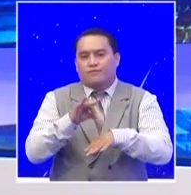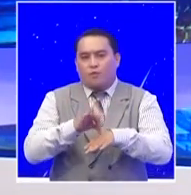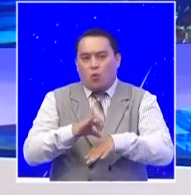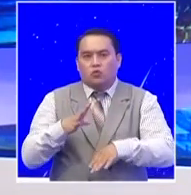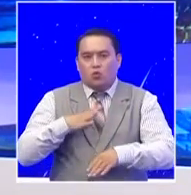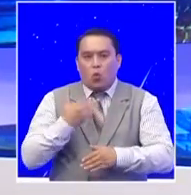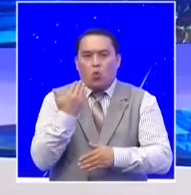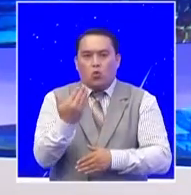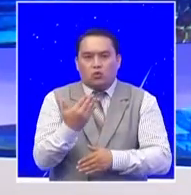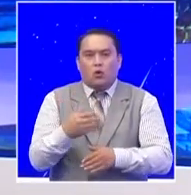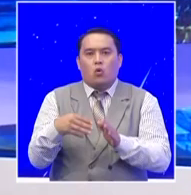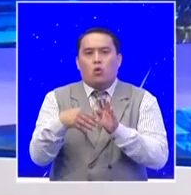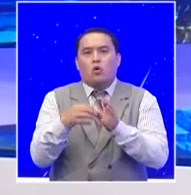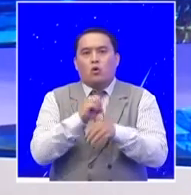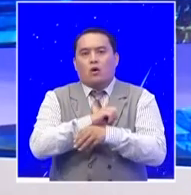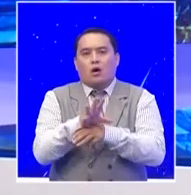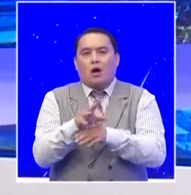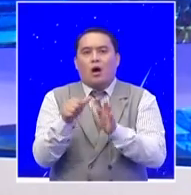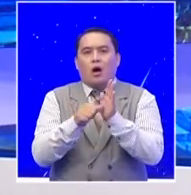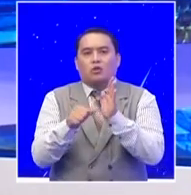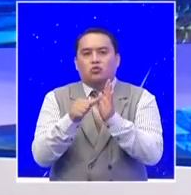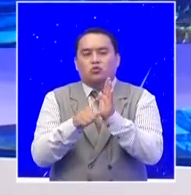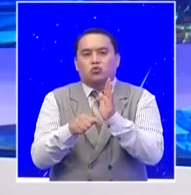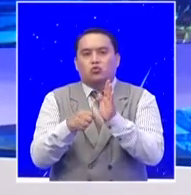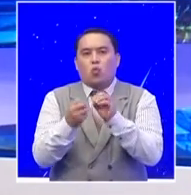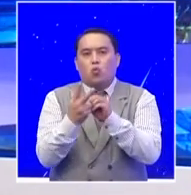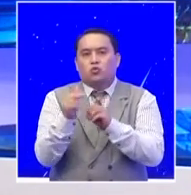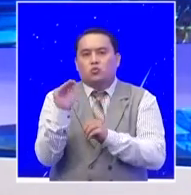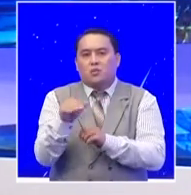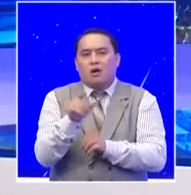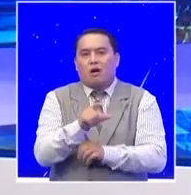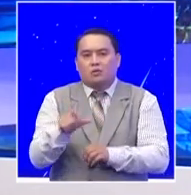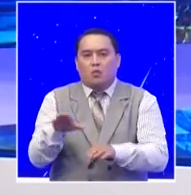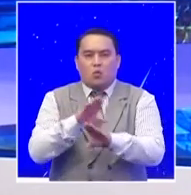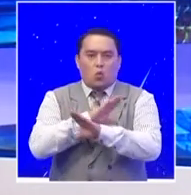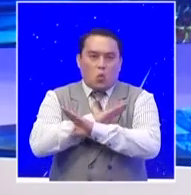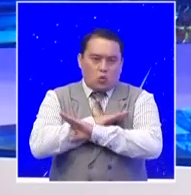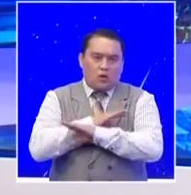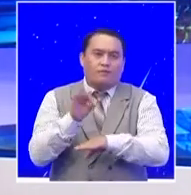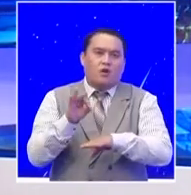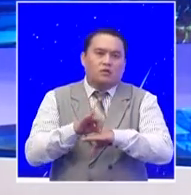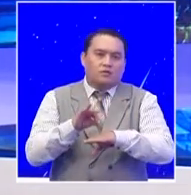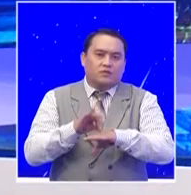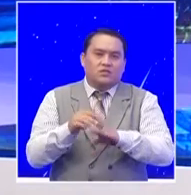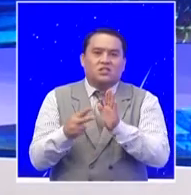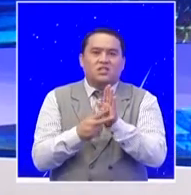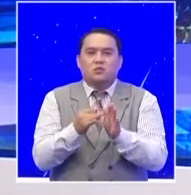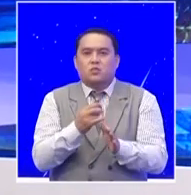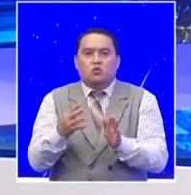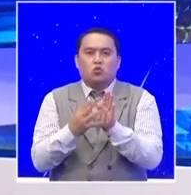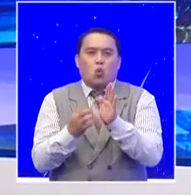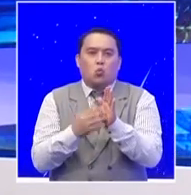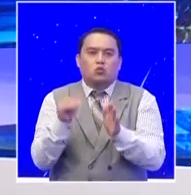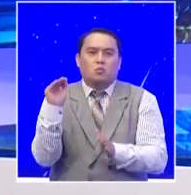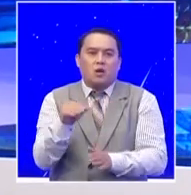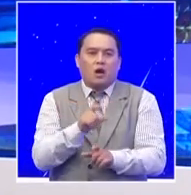бойынша COVID-19 індетінен 613 мың адам көз жұмған. Дәрігерлер арпалысып жатыр. 8 миллион 900